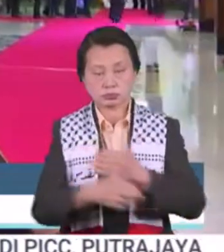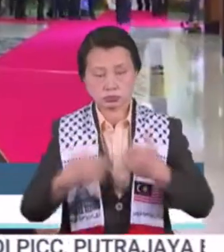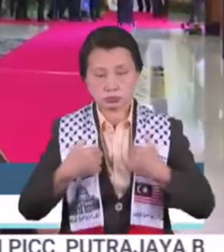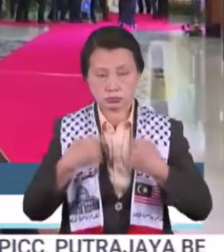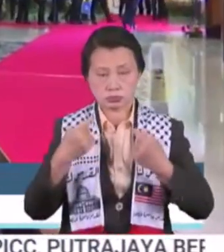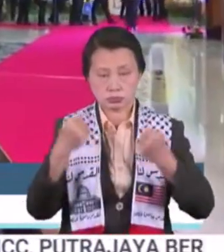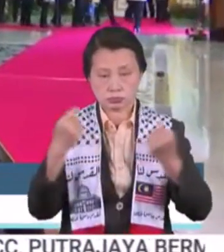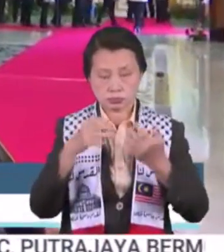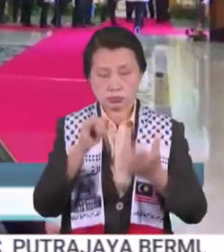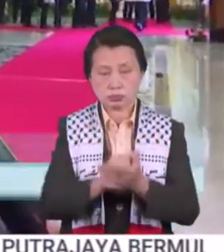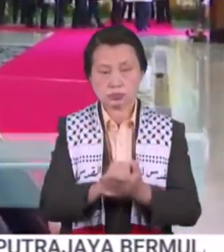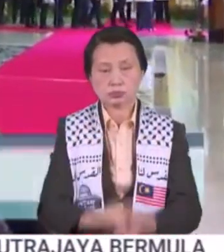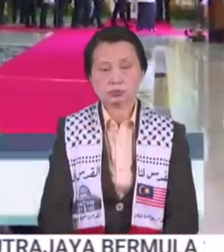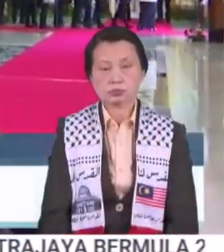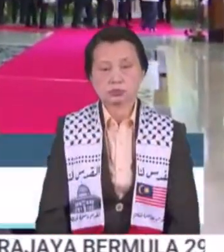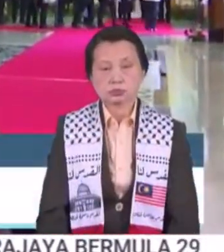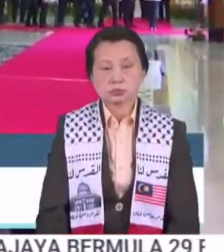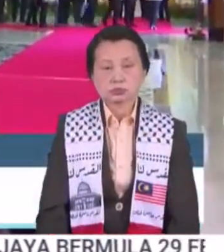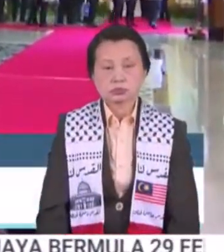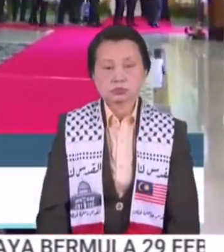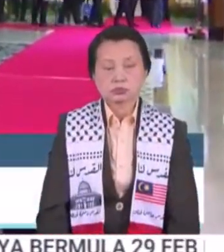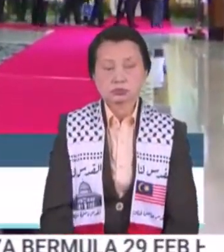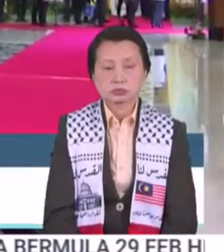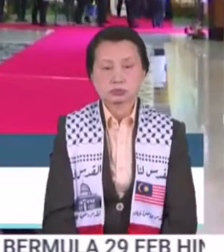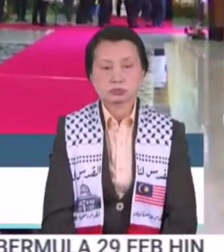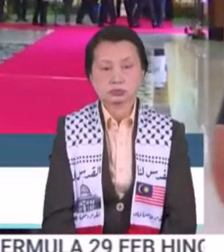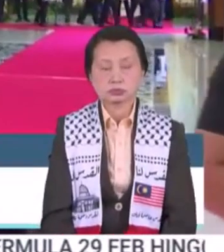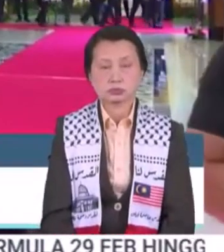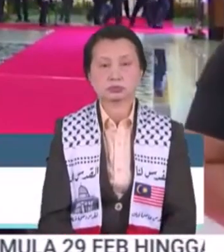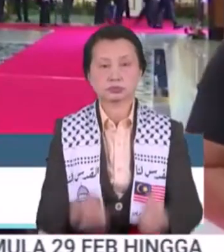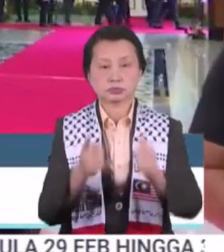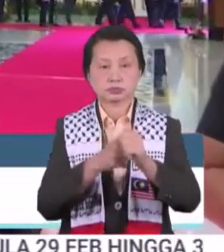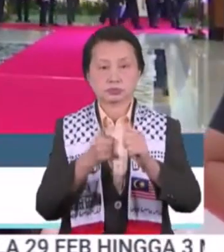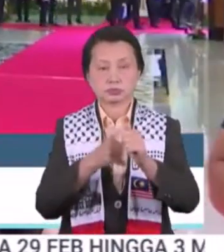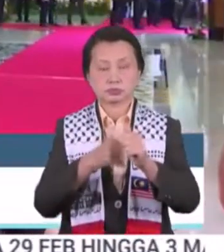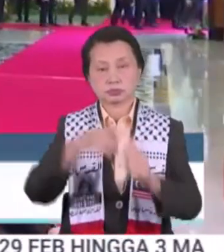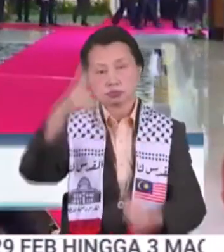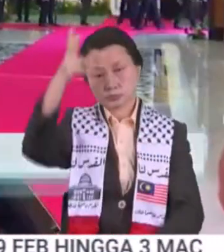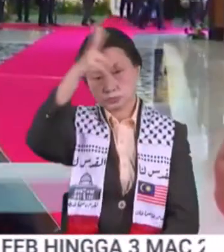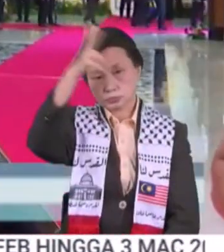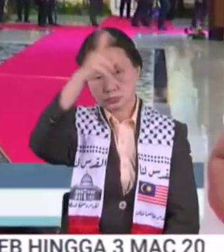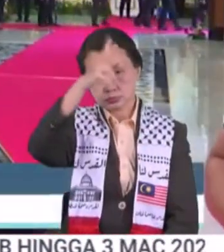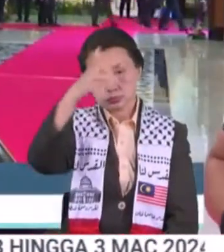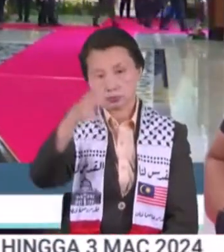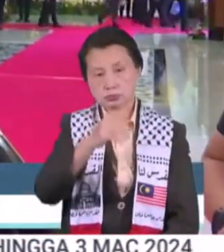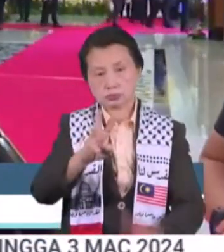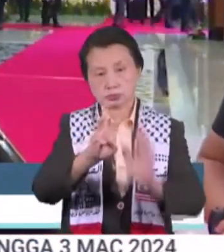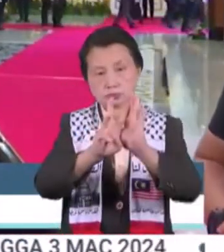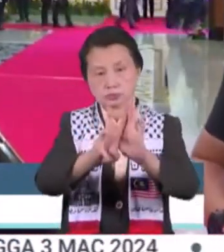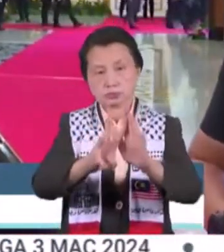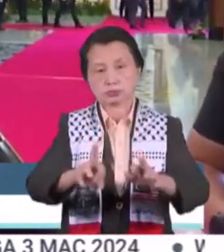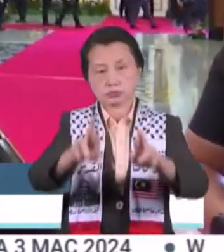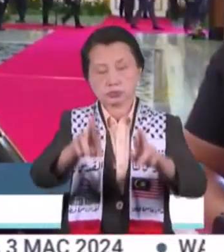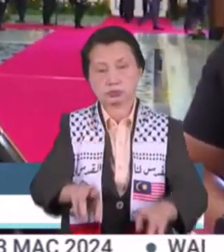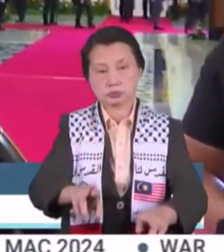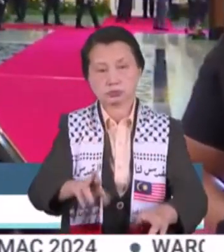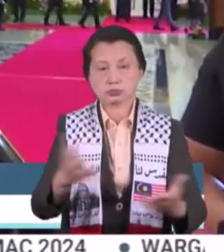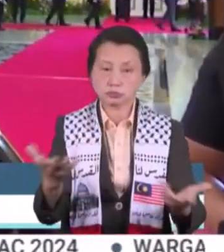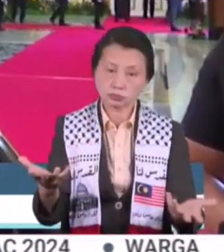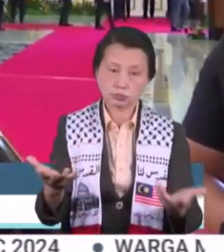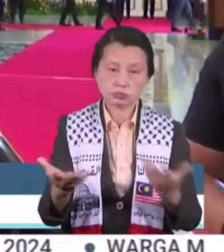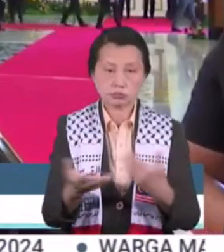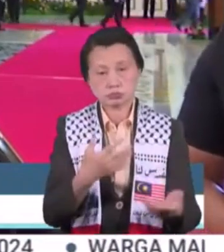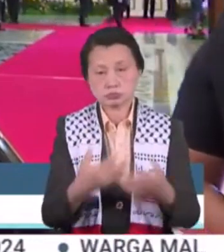Malaysia ini. Soal bagaimana di semua pihak, terutama sekali kerajaan dan juga wakil rakyat, tidak kira